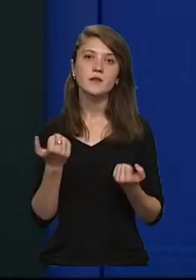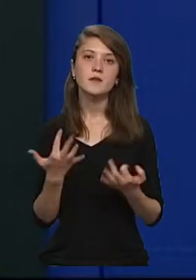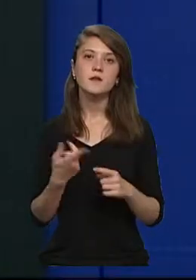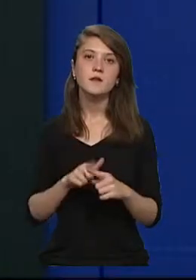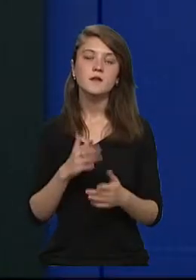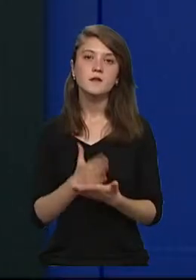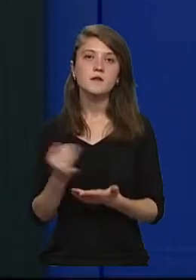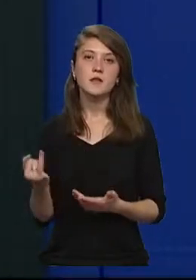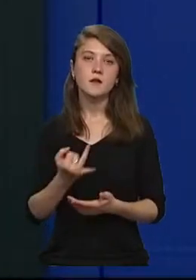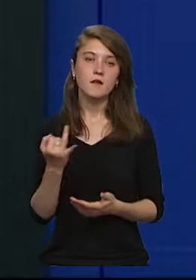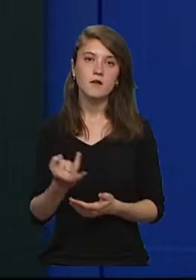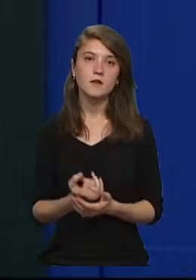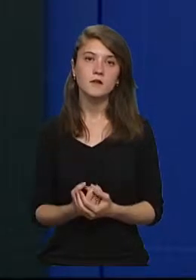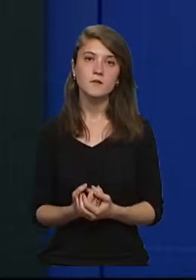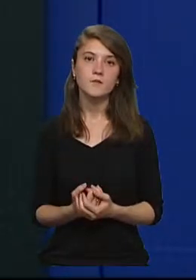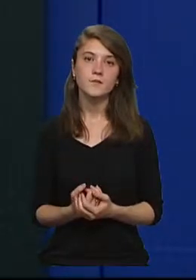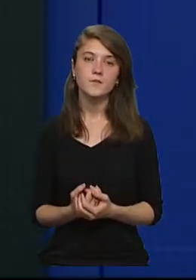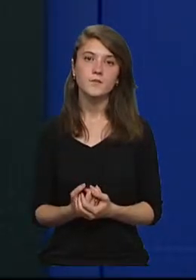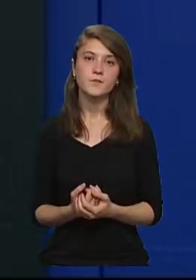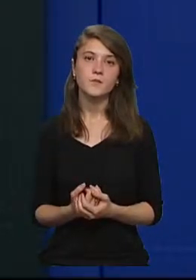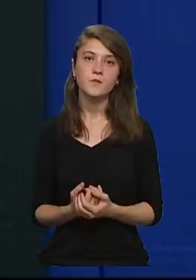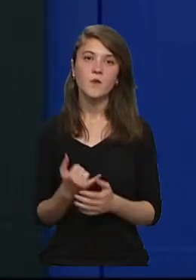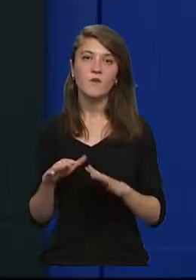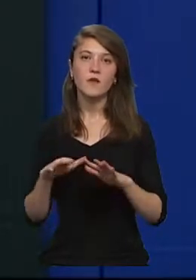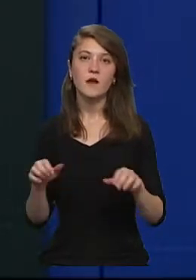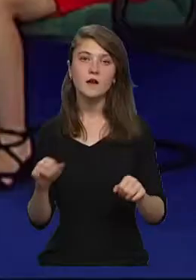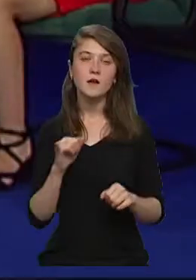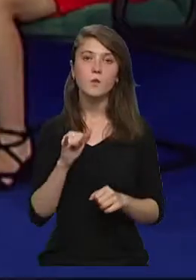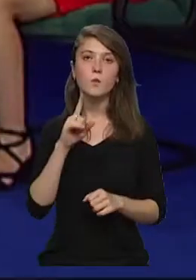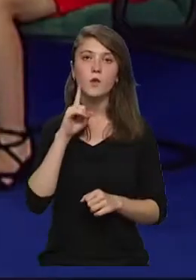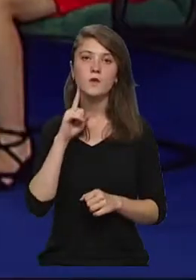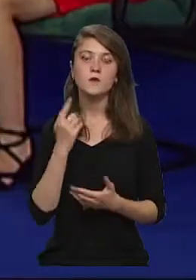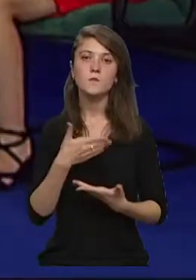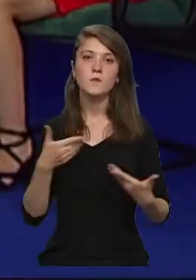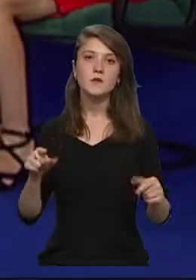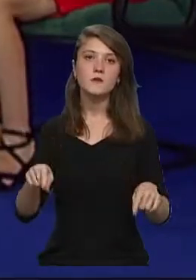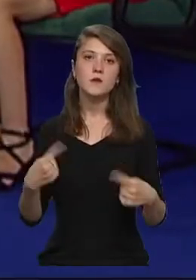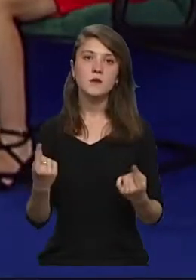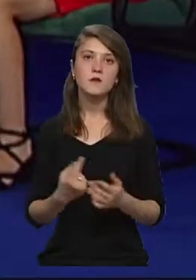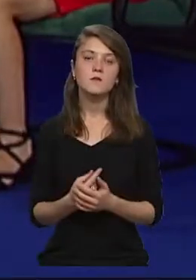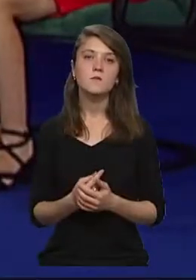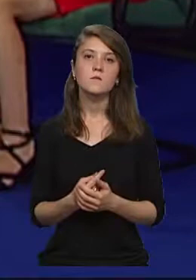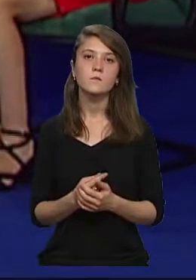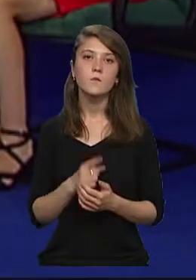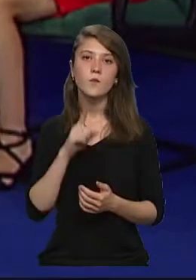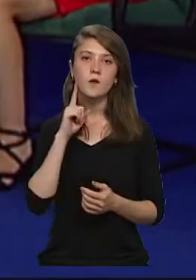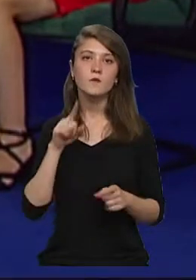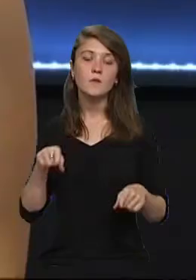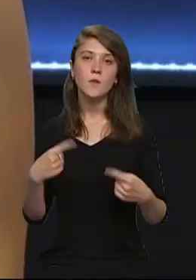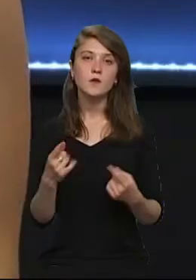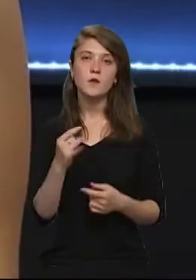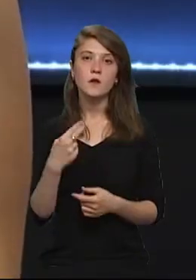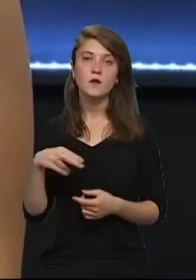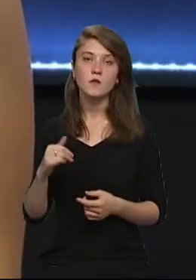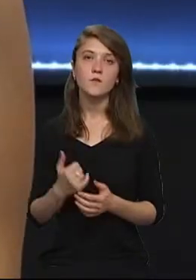є зацікавленість в цьому влади і молоді? Ми створили молодіжну громадську раду